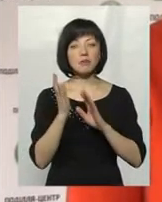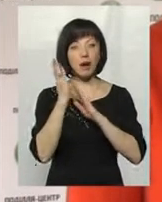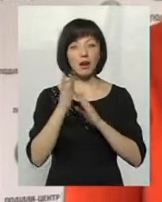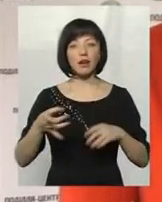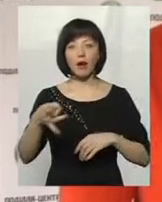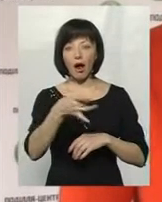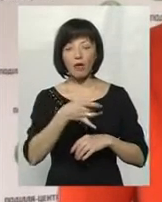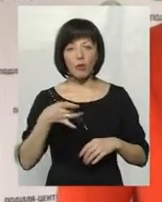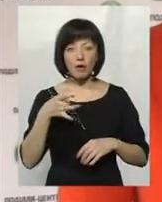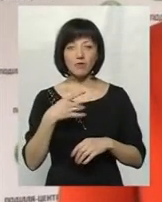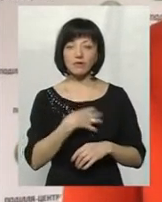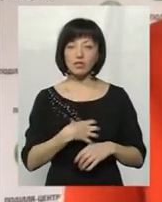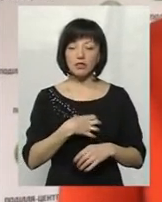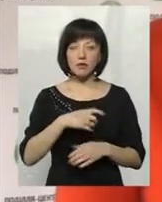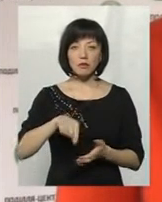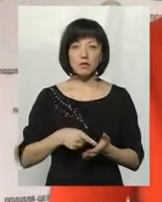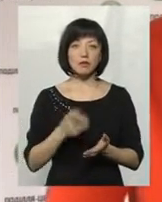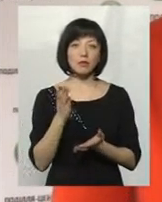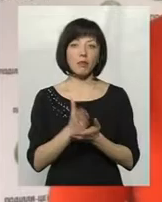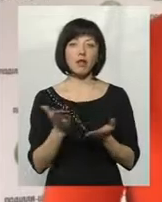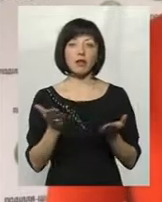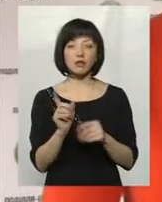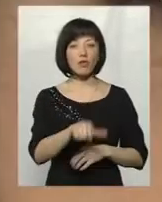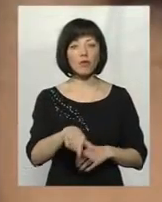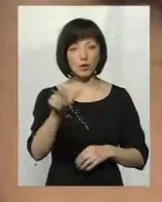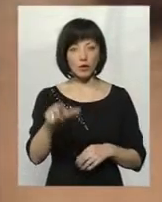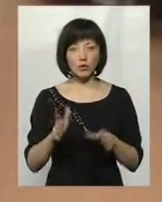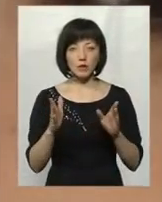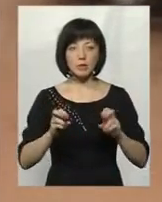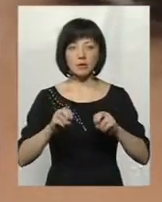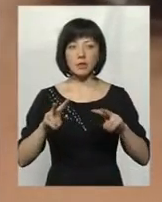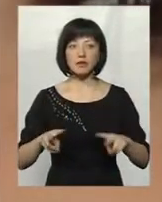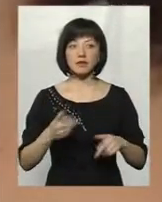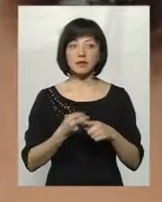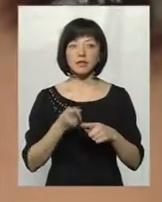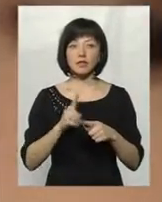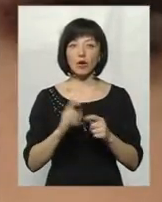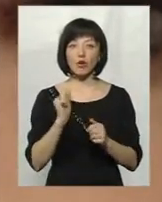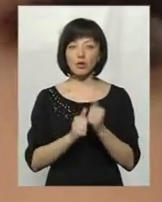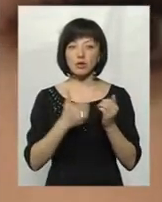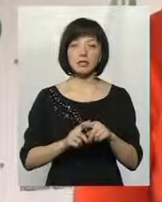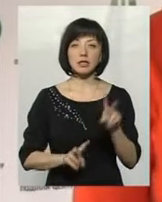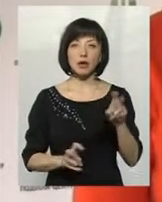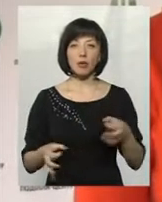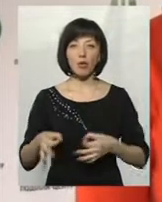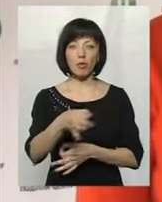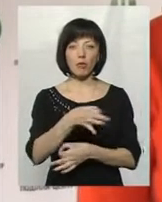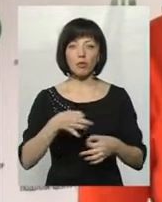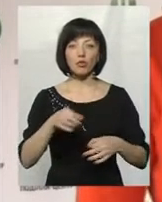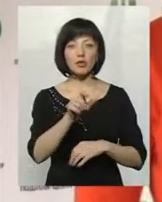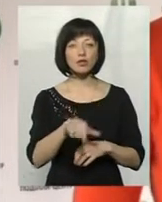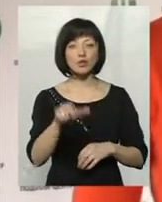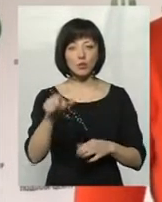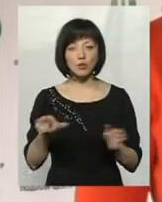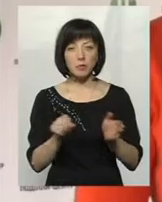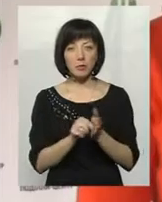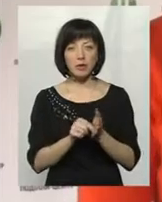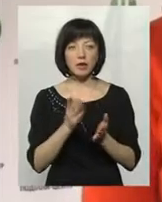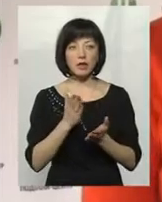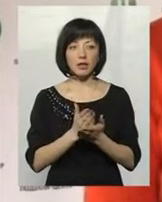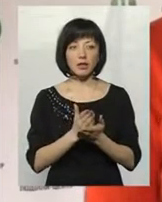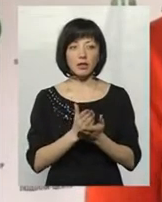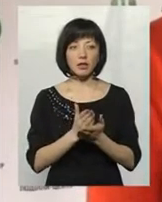важливо, щоб місто теж мало якийсь нормальний, привабливий образ. Ці теми ми будемо обговорювати з людьми, які є